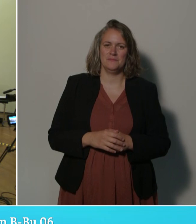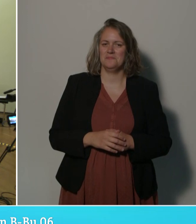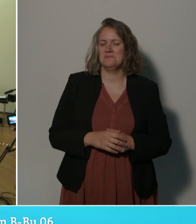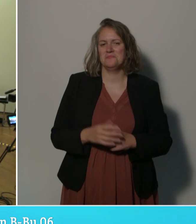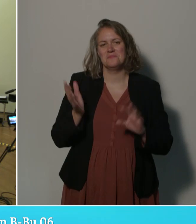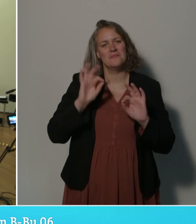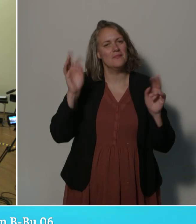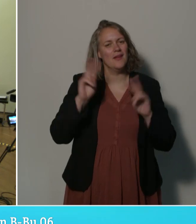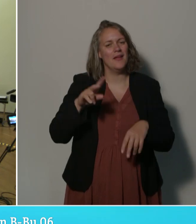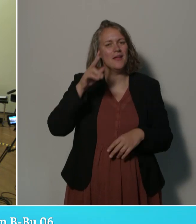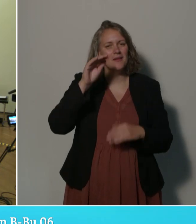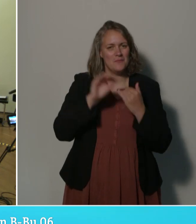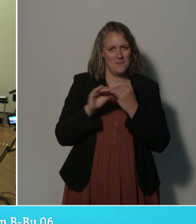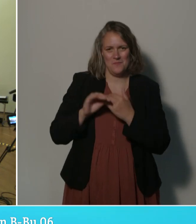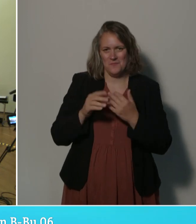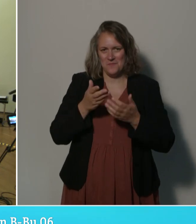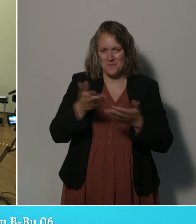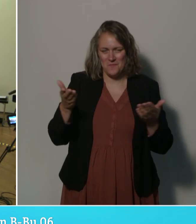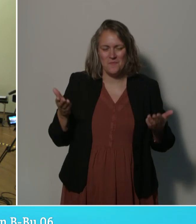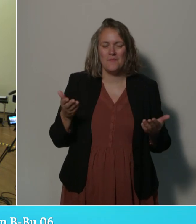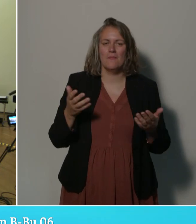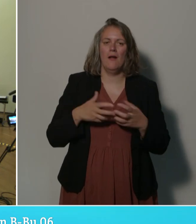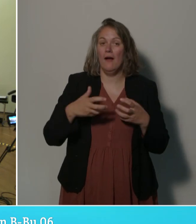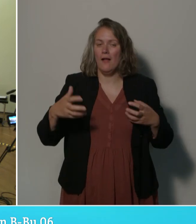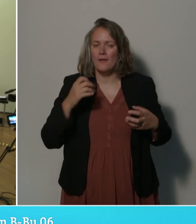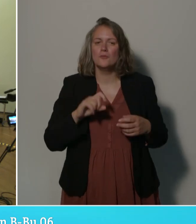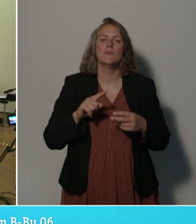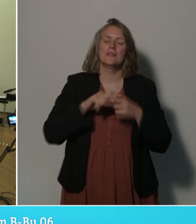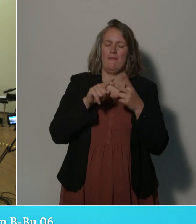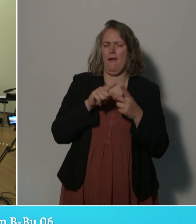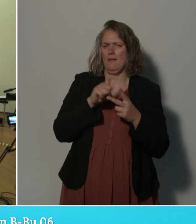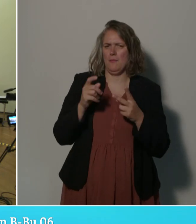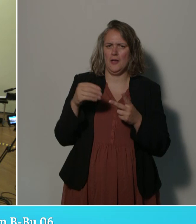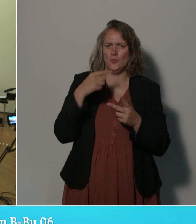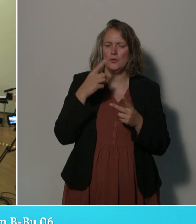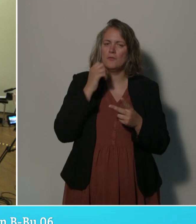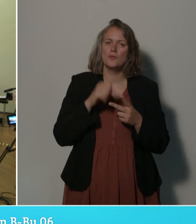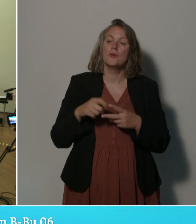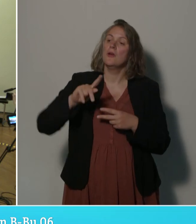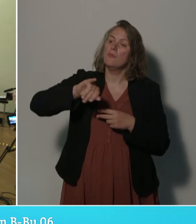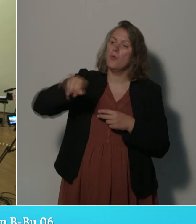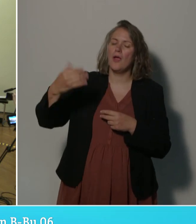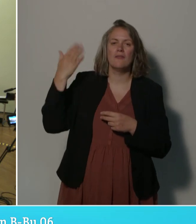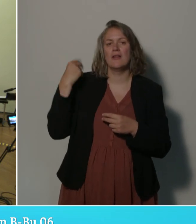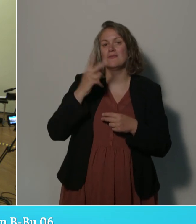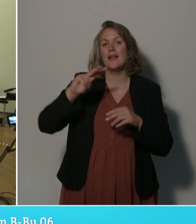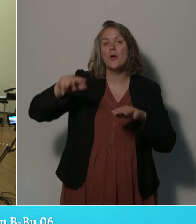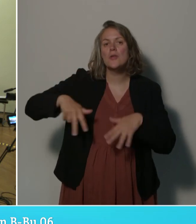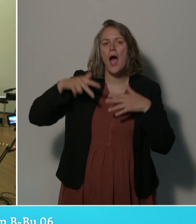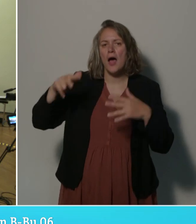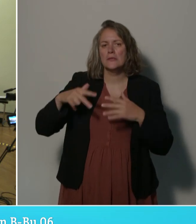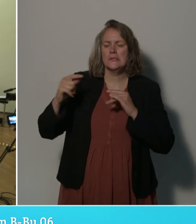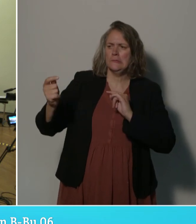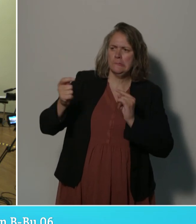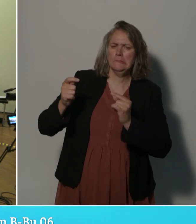Sehr geehrte Kolleginnen und Kollegen, ich will Sie nicht lange aufhalten, aber zwei Sachen erscheinen mir doch erwähnenswert hier. Um dieses Projekt wurde 2018 ganz fürchterlich gerungen